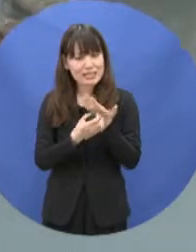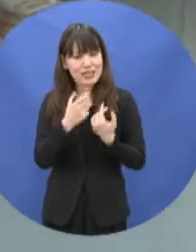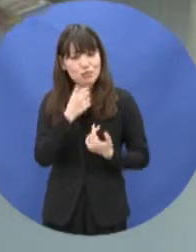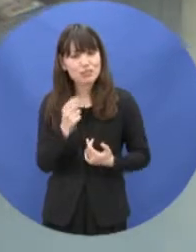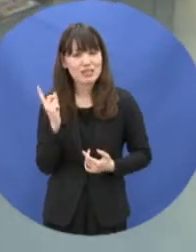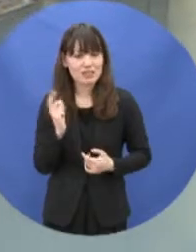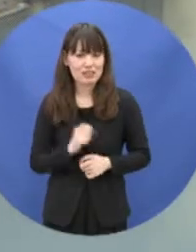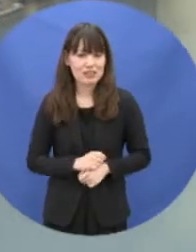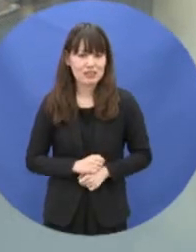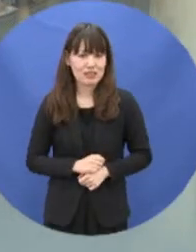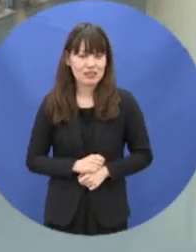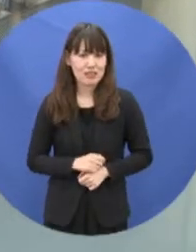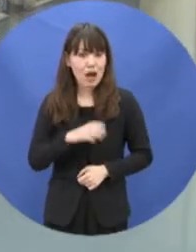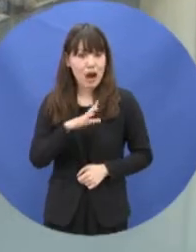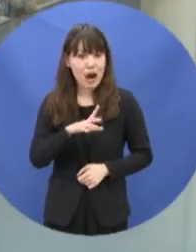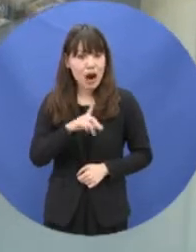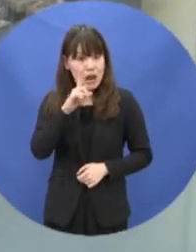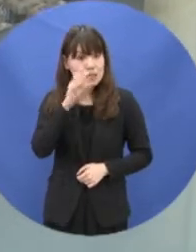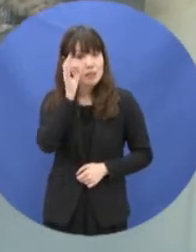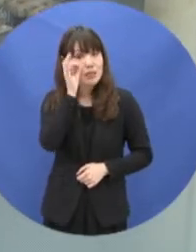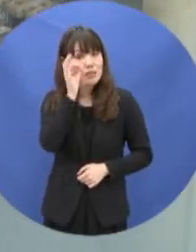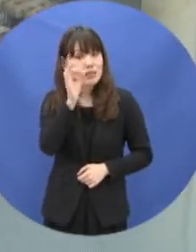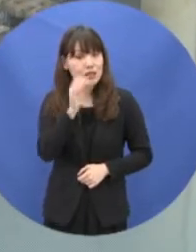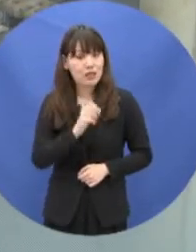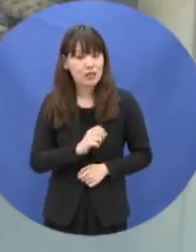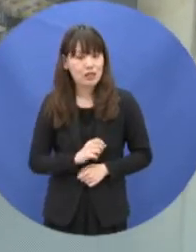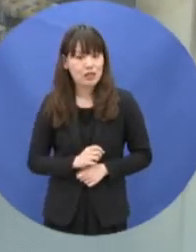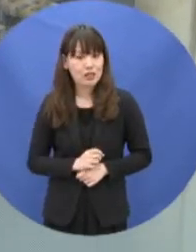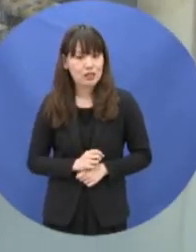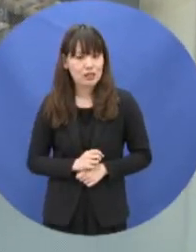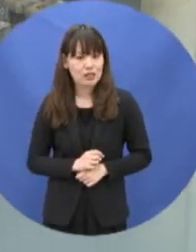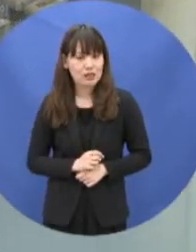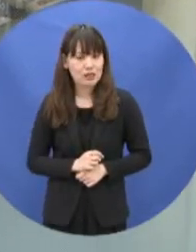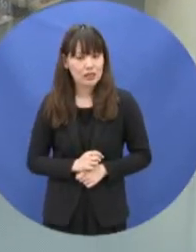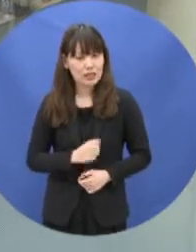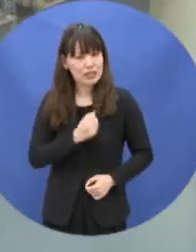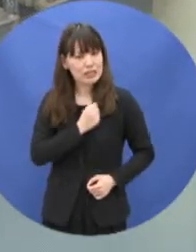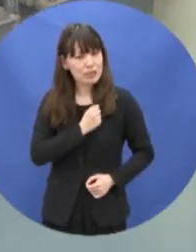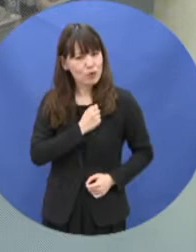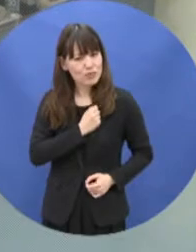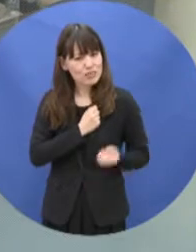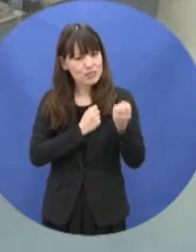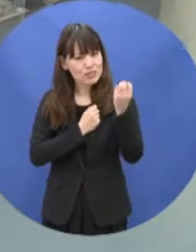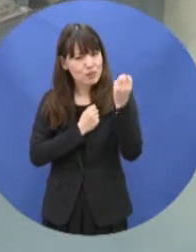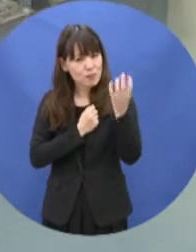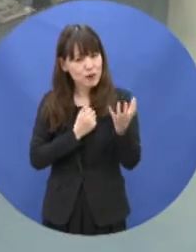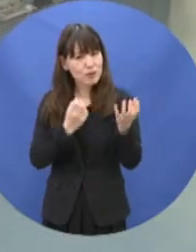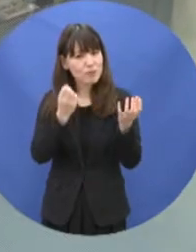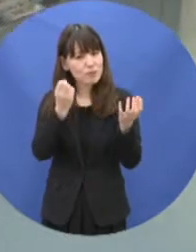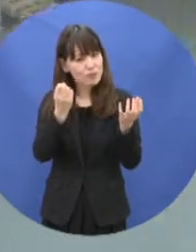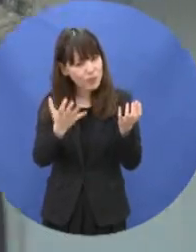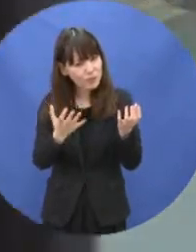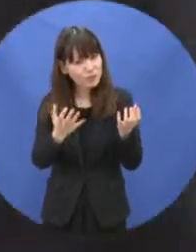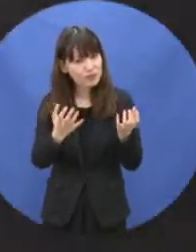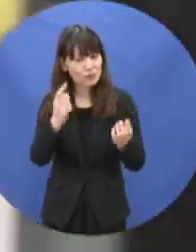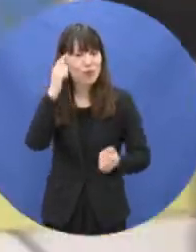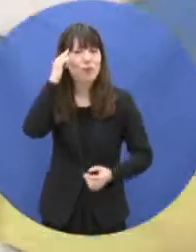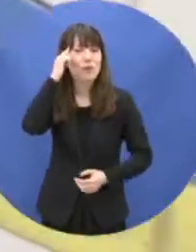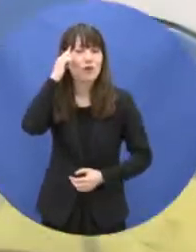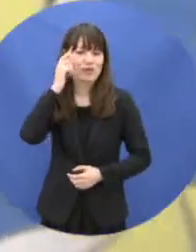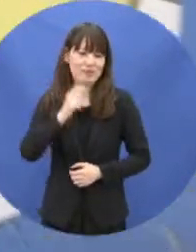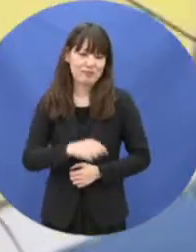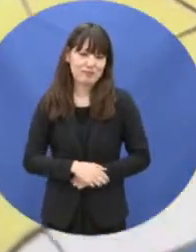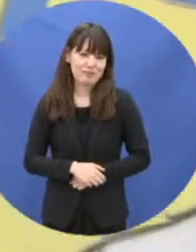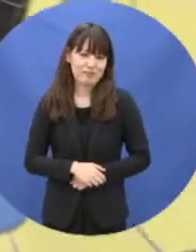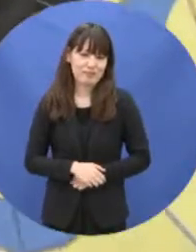初めて見たんですけど、はい、なんかこう2つの新しい生命が誕生した瞬間に私は見えたんですけ